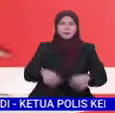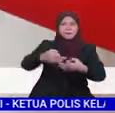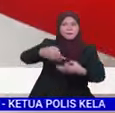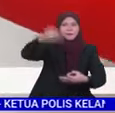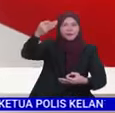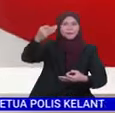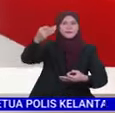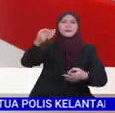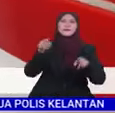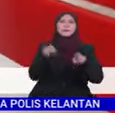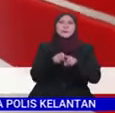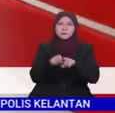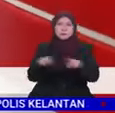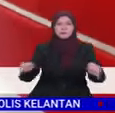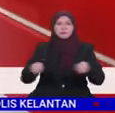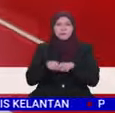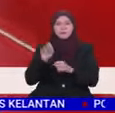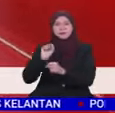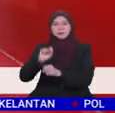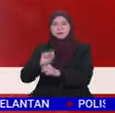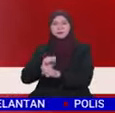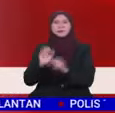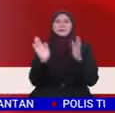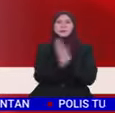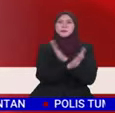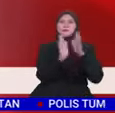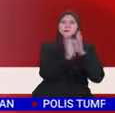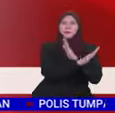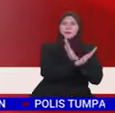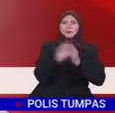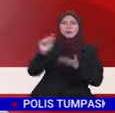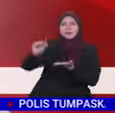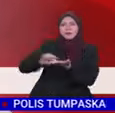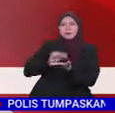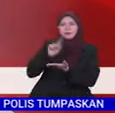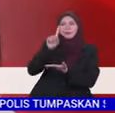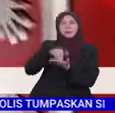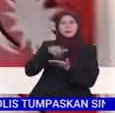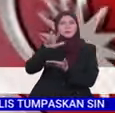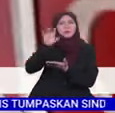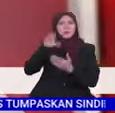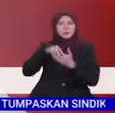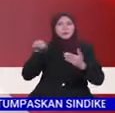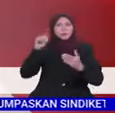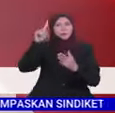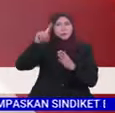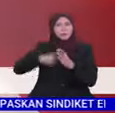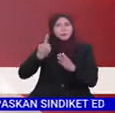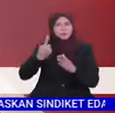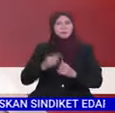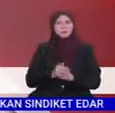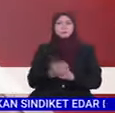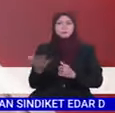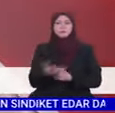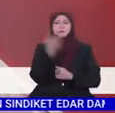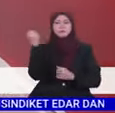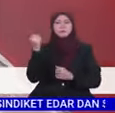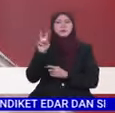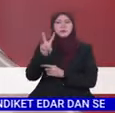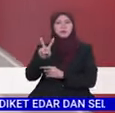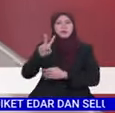terbabg yang sama serta bekerja begitu penggiliran dan menerima gaji 1506g sebulan turut dirampas